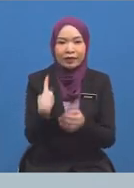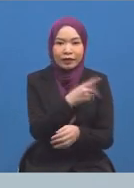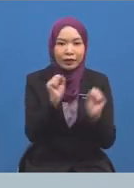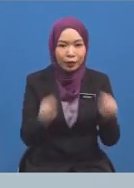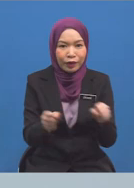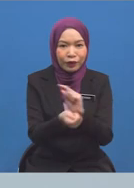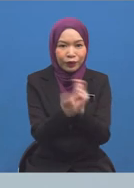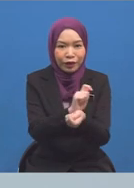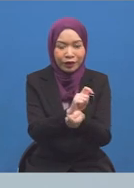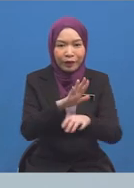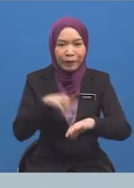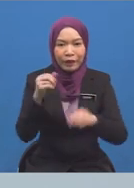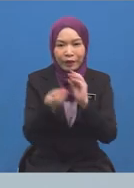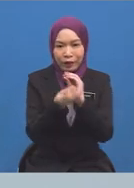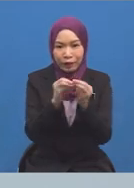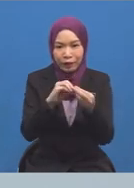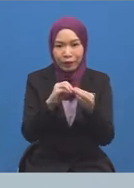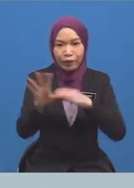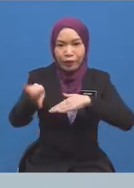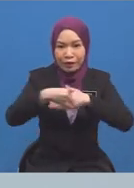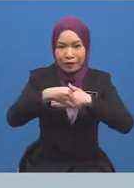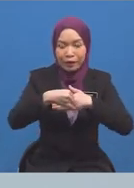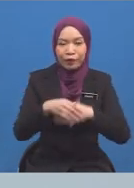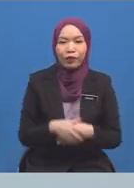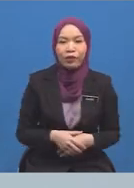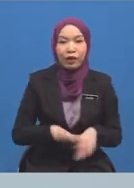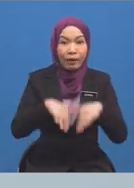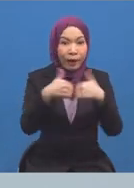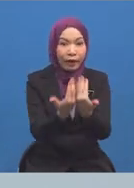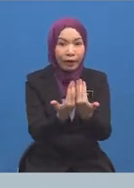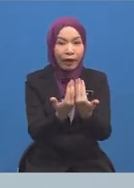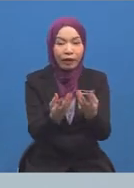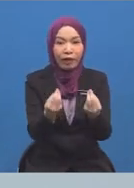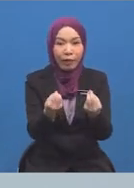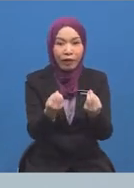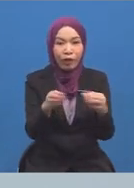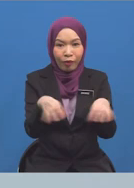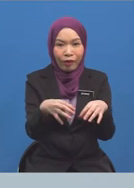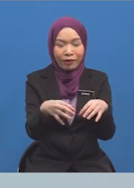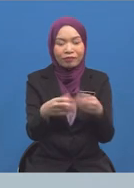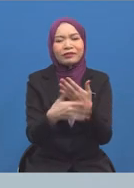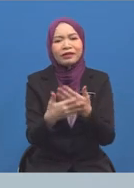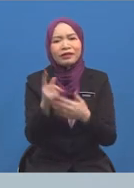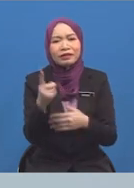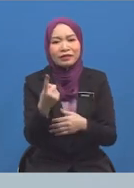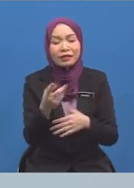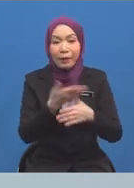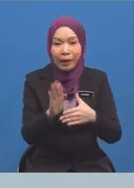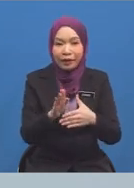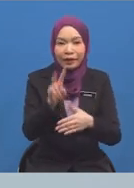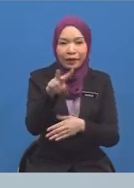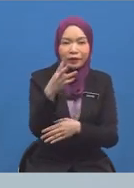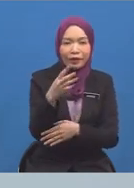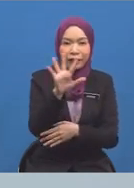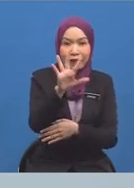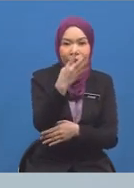tukarkan kepada no bercampur macam mana nak buat Senang saja kita bagikan